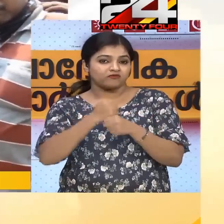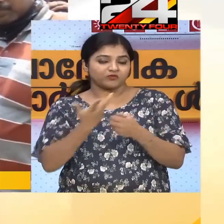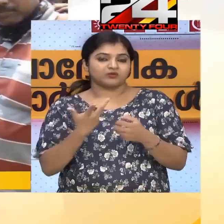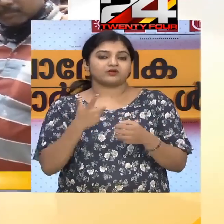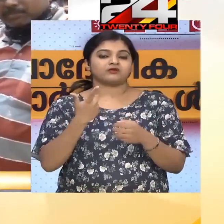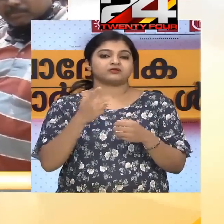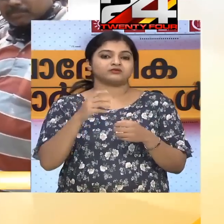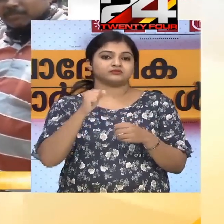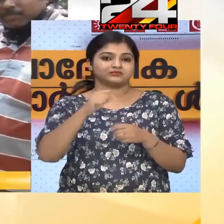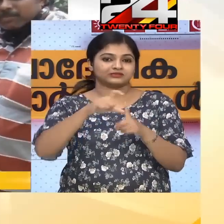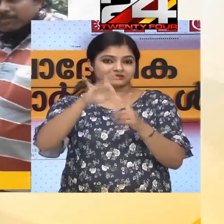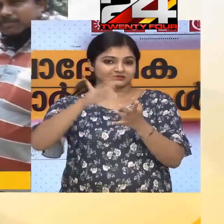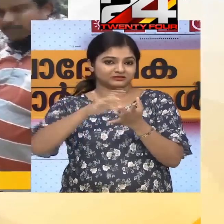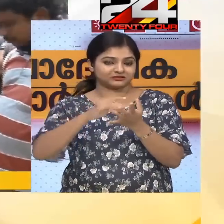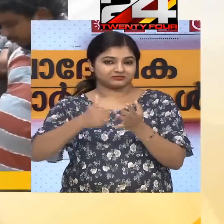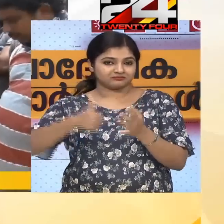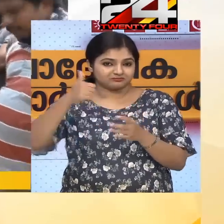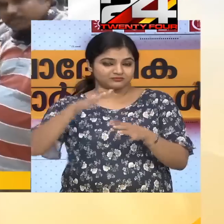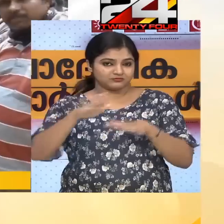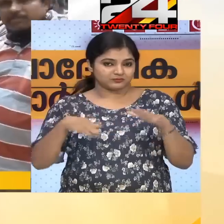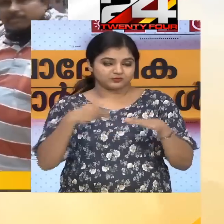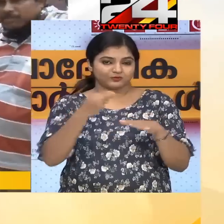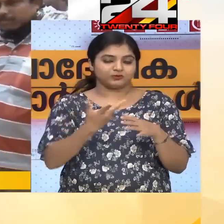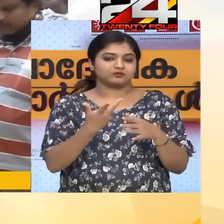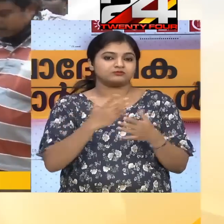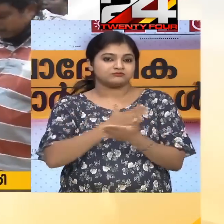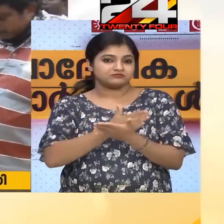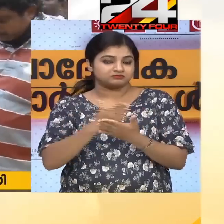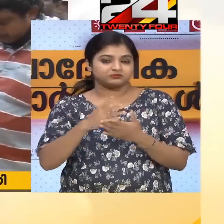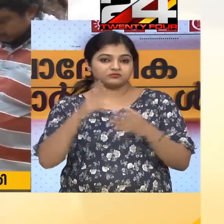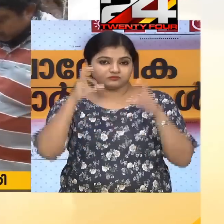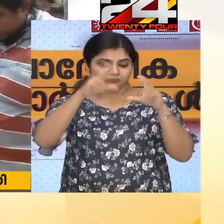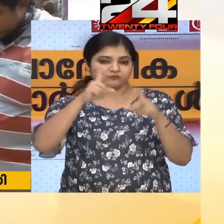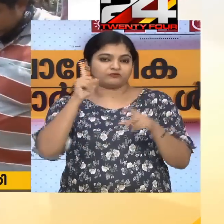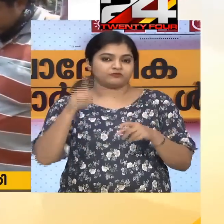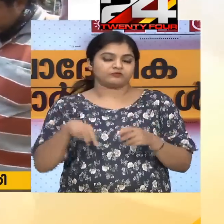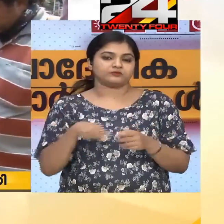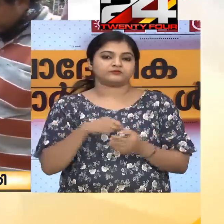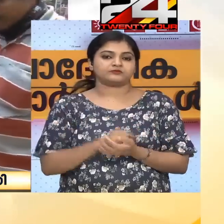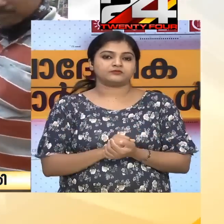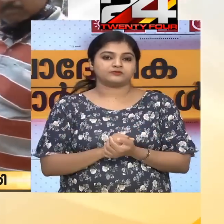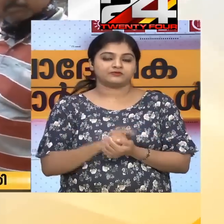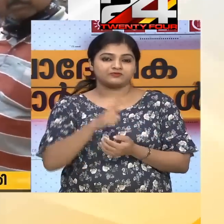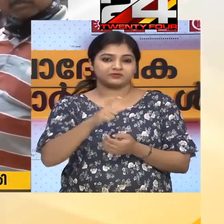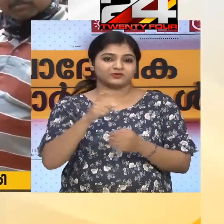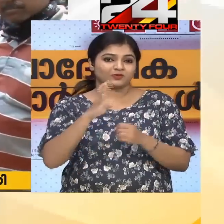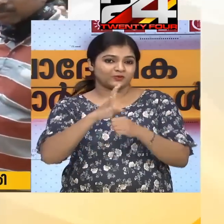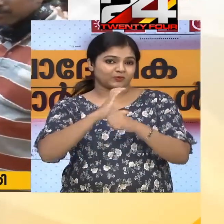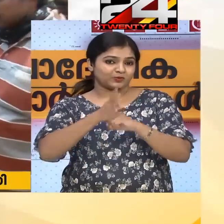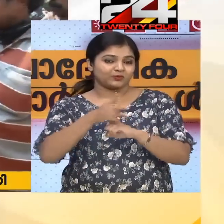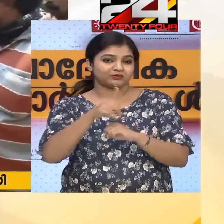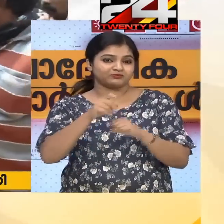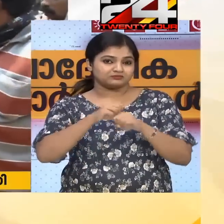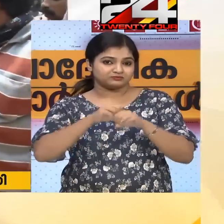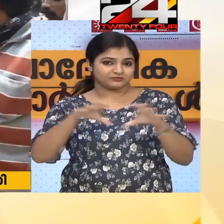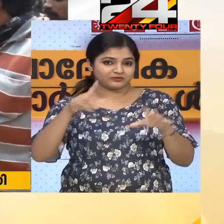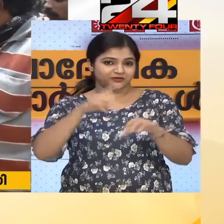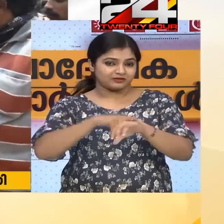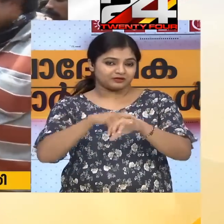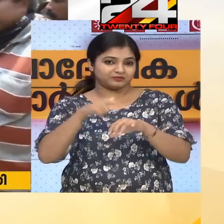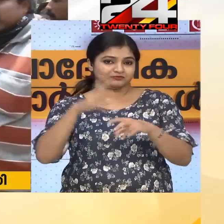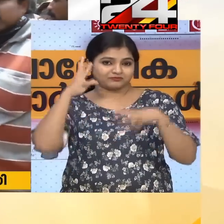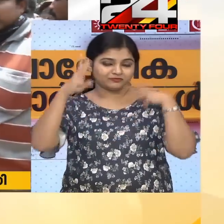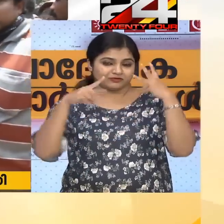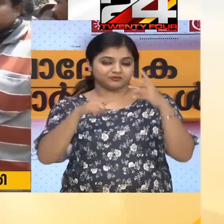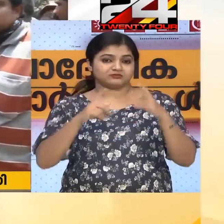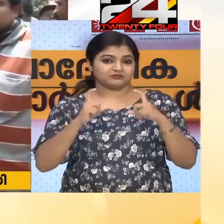ഭാഗത്തു നിന്നോ അല്ലെങ്കിൽ ജില്ലാ ഭരണകൂടത്തിന്റെ ഭാഗത്തു നിന്നോ കൃത്യമായ ഇടപെടൽ ആവശ്യമാണ്. ഇത്തരത്തിൽ കൊറോണ ഭീതിയുമായി ബന്ധപ്പെട്ട്